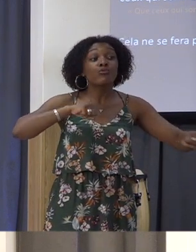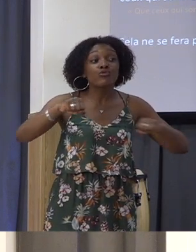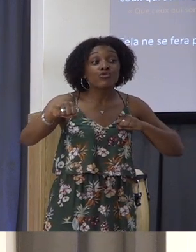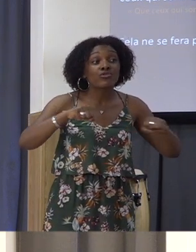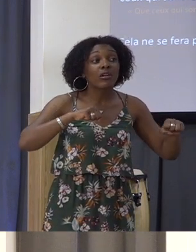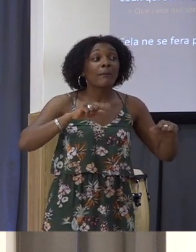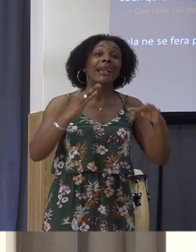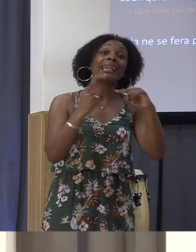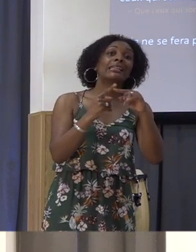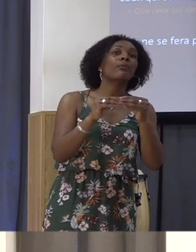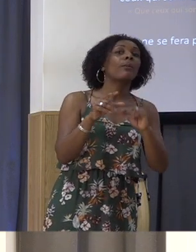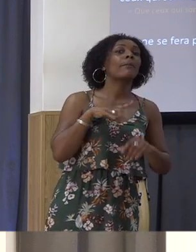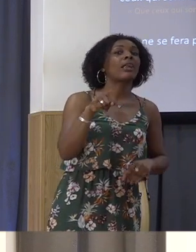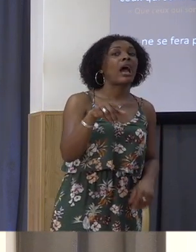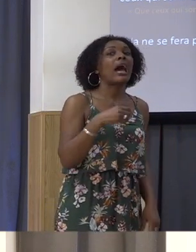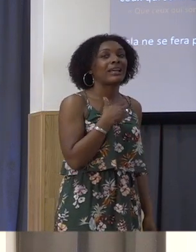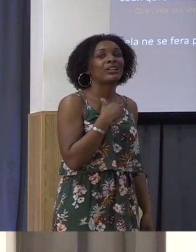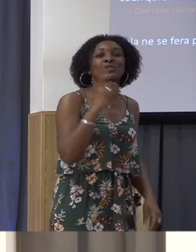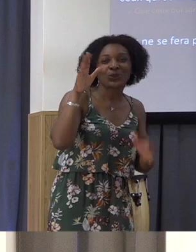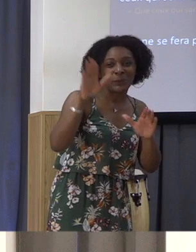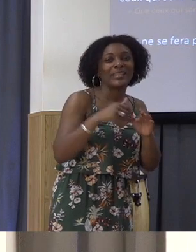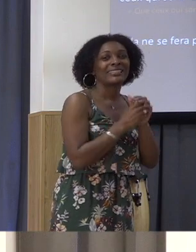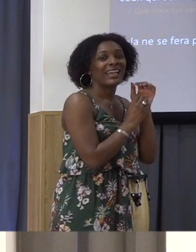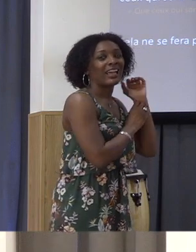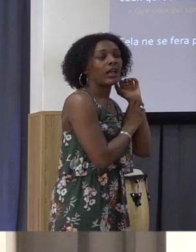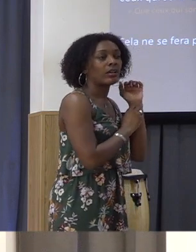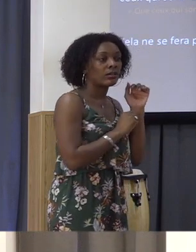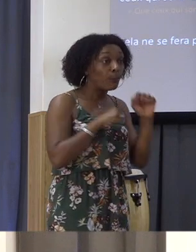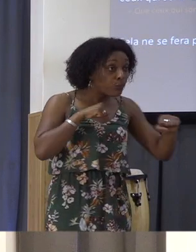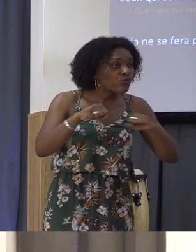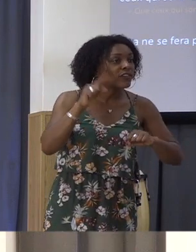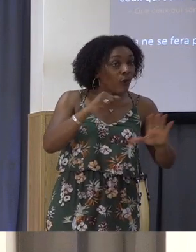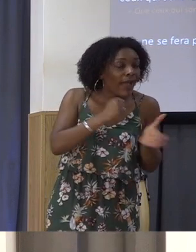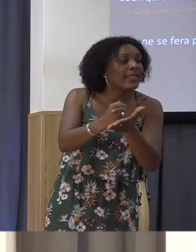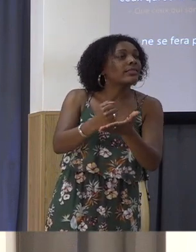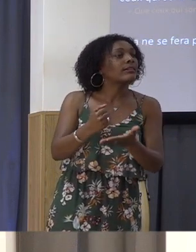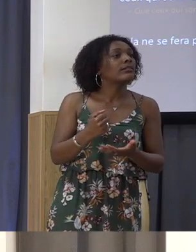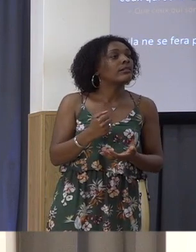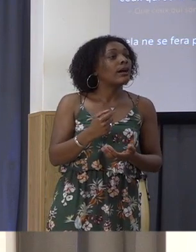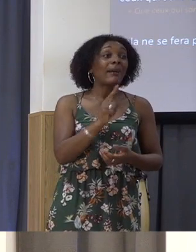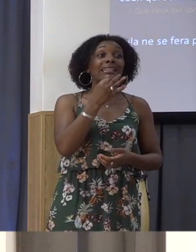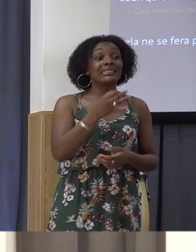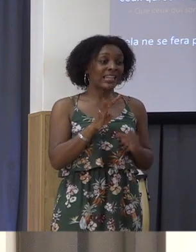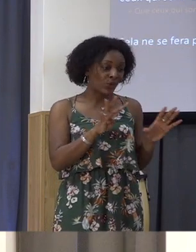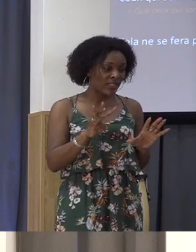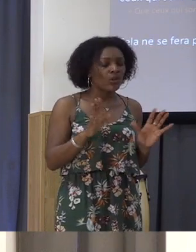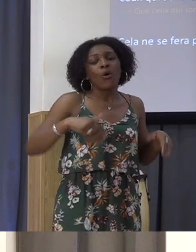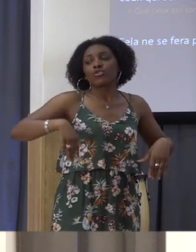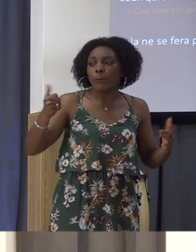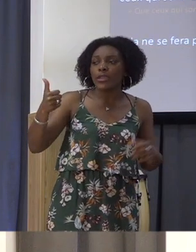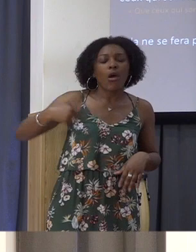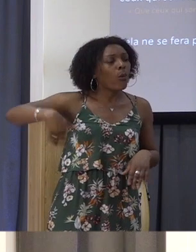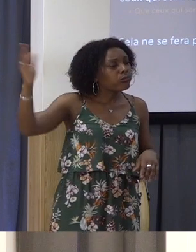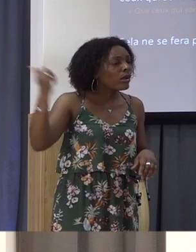Il n'a pas dit, tant pis, il m'en reste 99, tant pis pour celle qui est perdue. Non. Il est allé